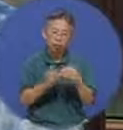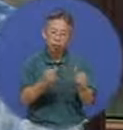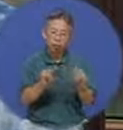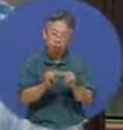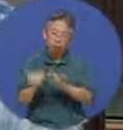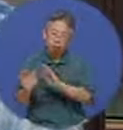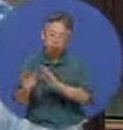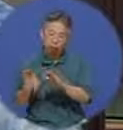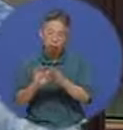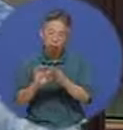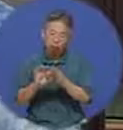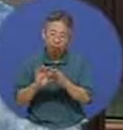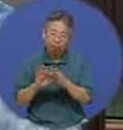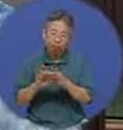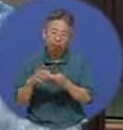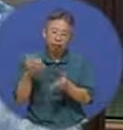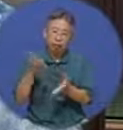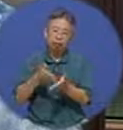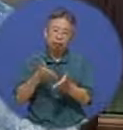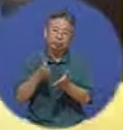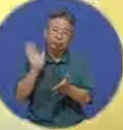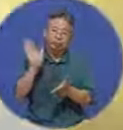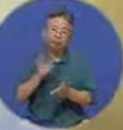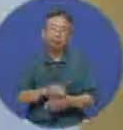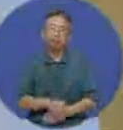が語ります。